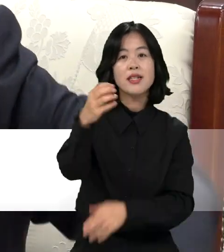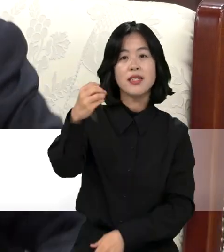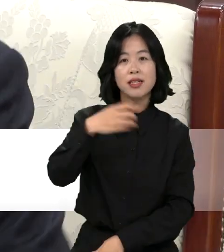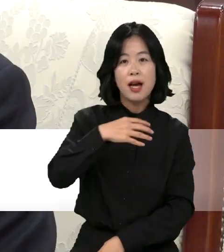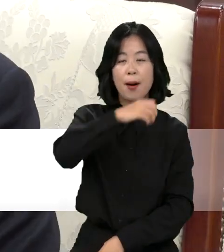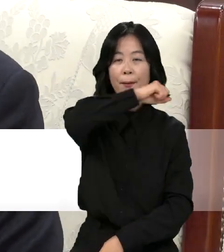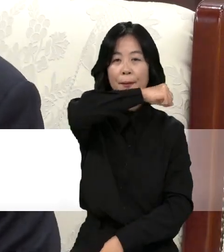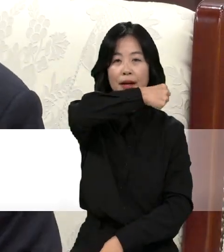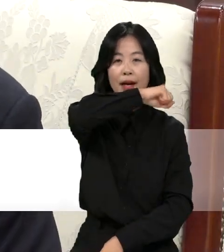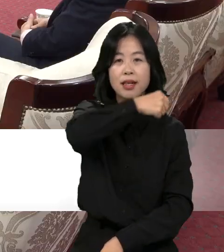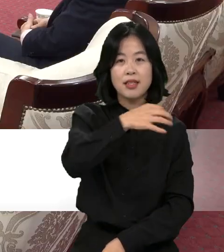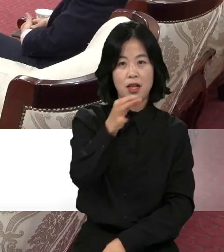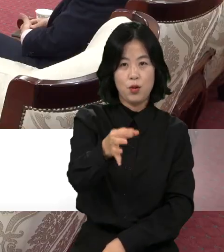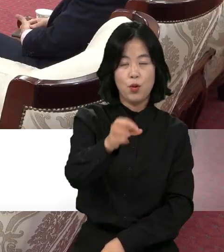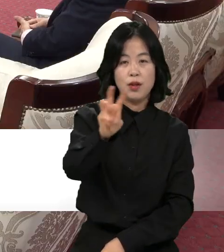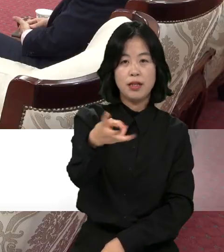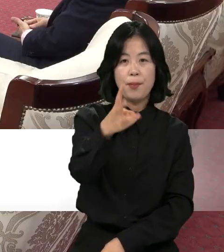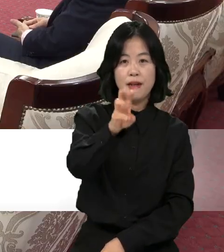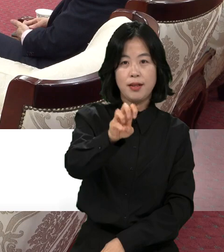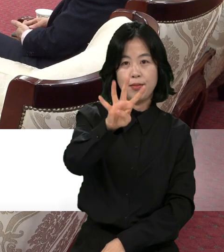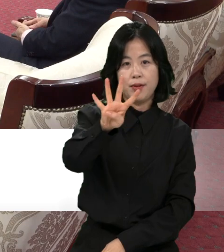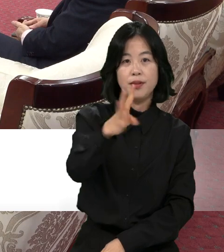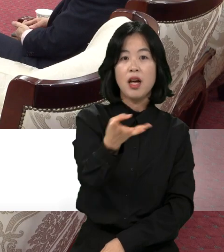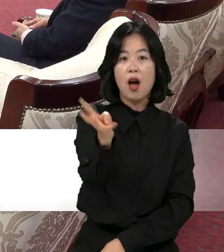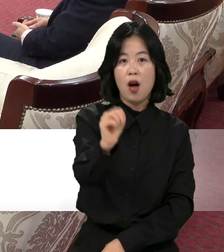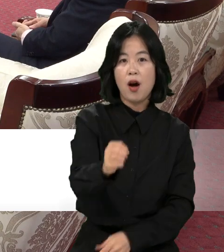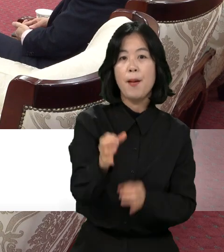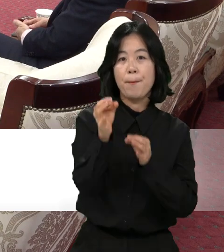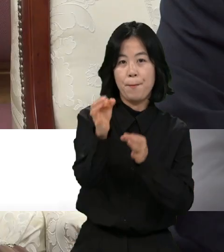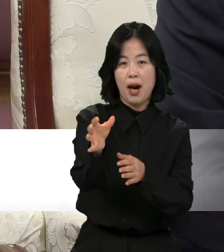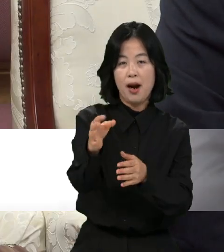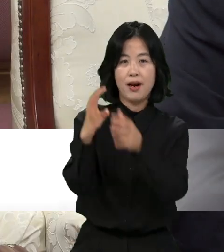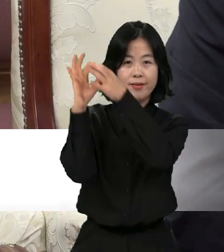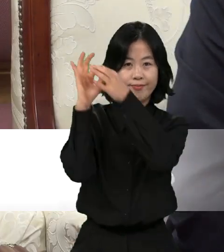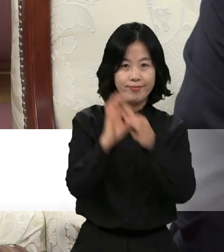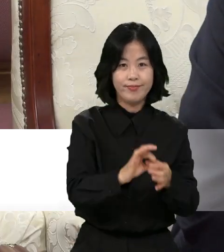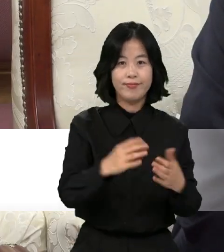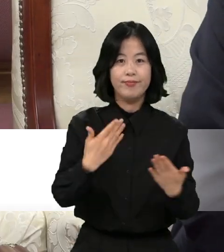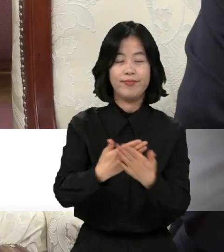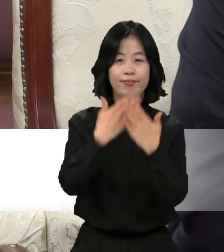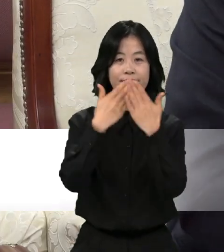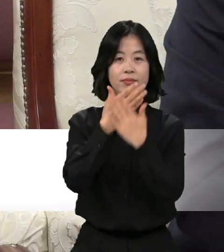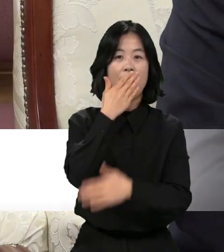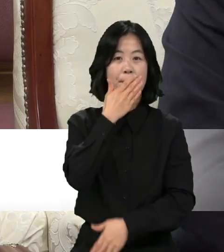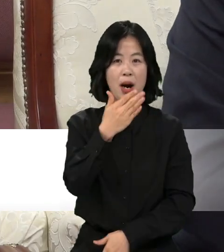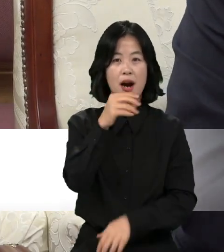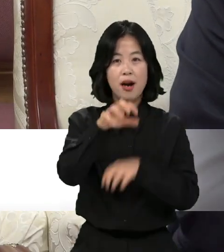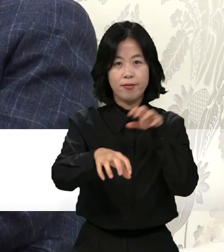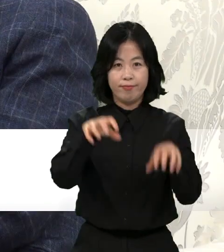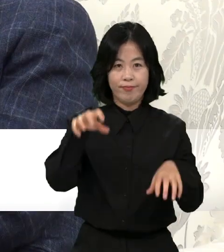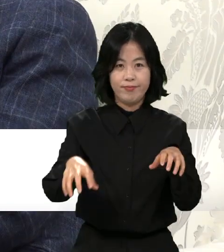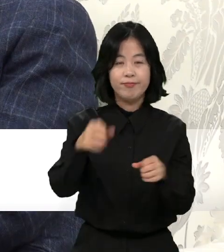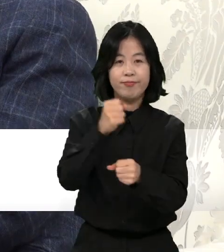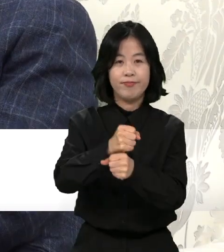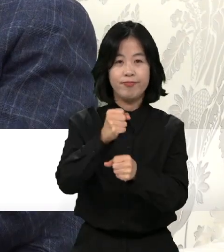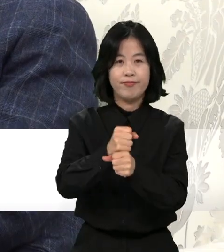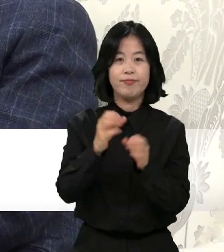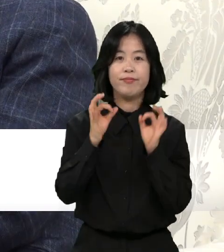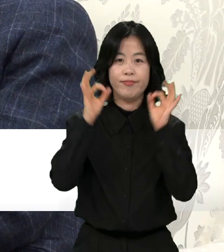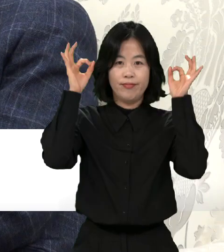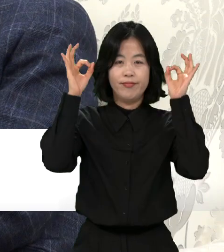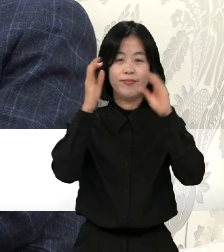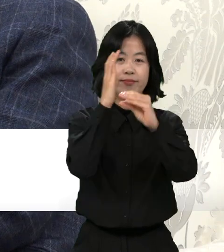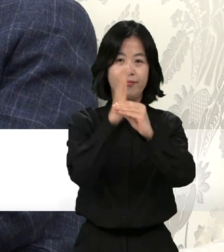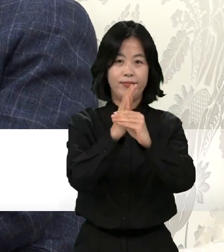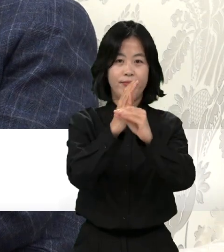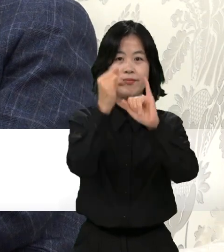건의했고시는 올해 해양 수산 분야여 네개 사업에 예산 334억 원을 투입해 지속 발전 가능한